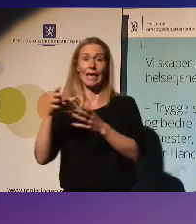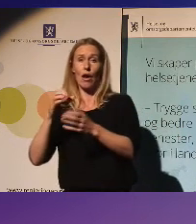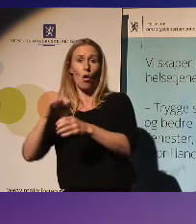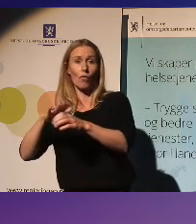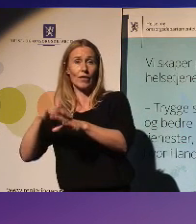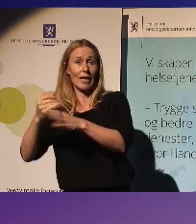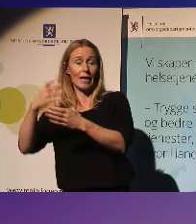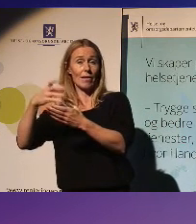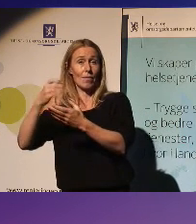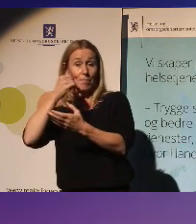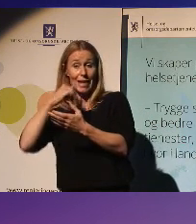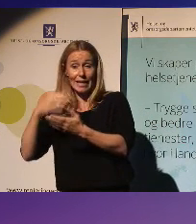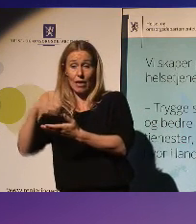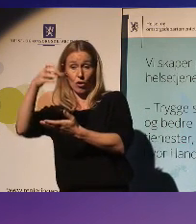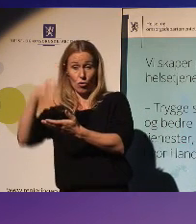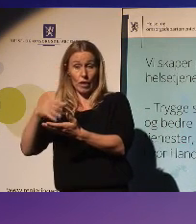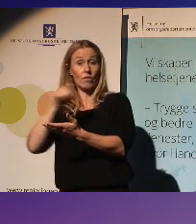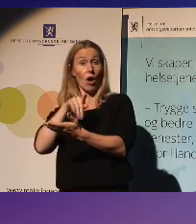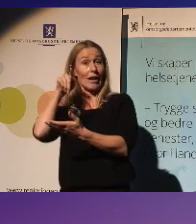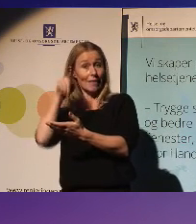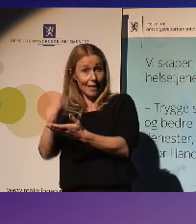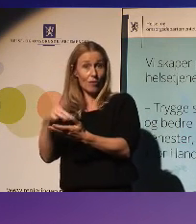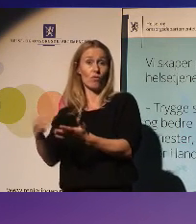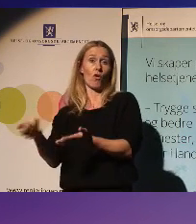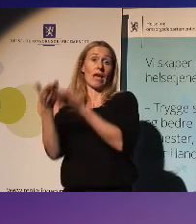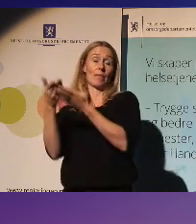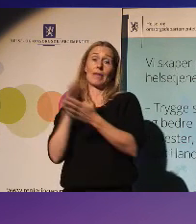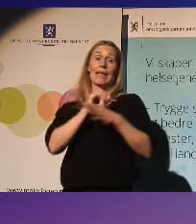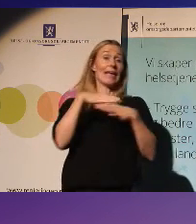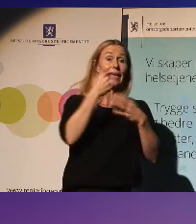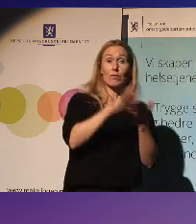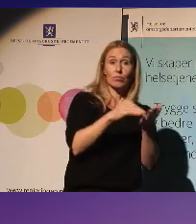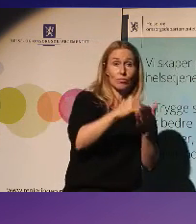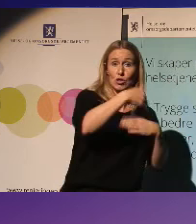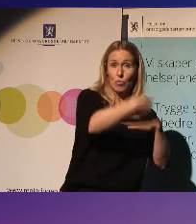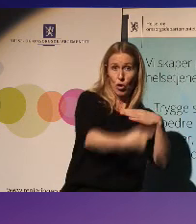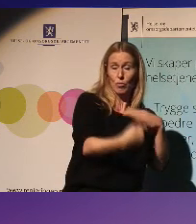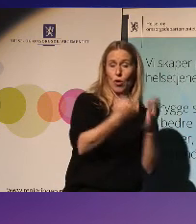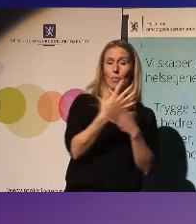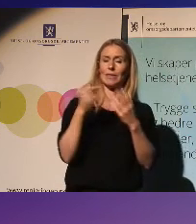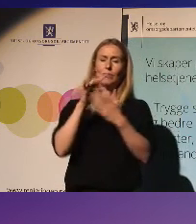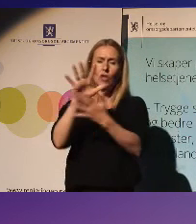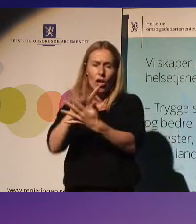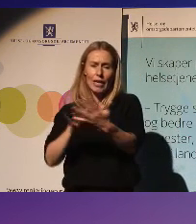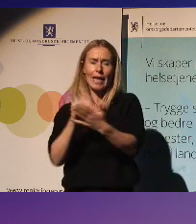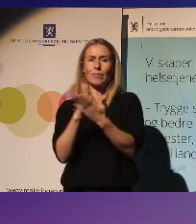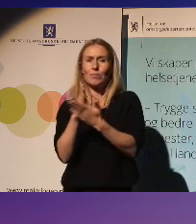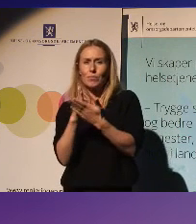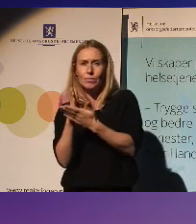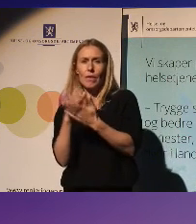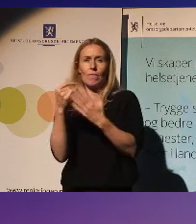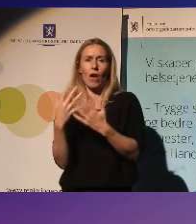akkurat det med melkekartongen du får hjelp til, men vi blander oss ikke opp i dette med å smøre skjever.